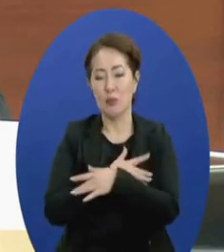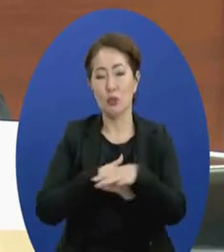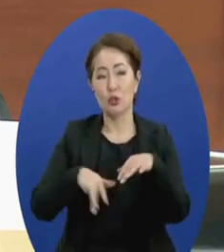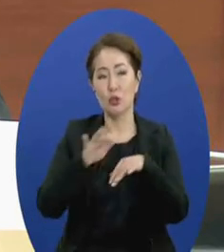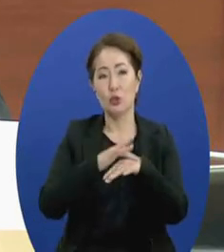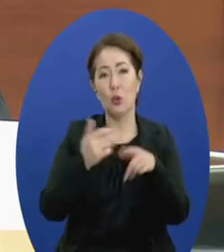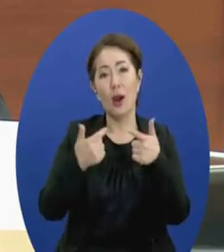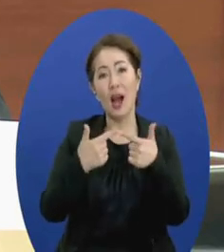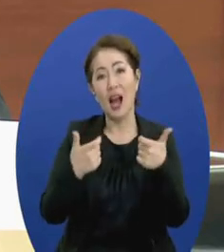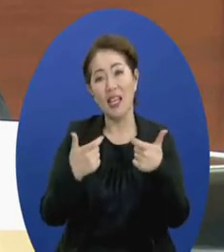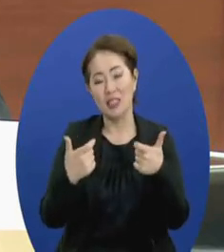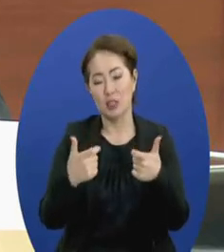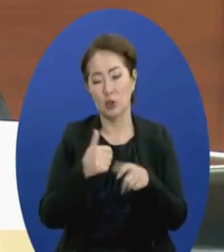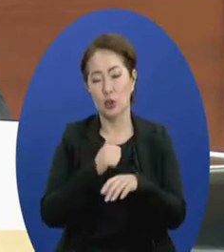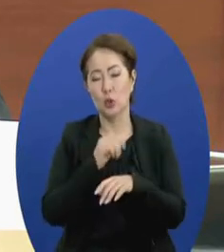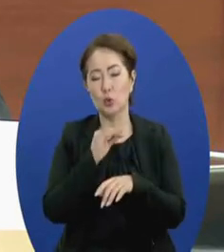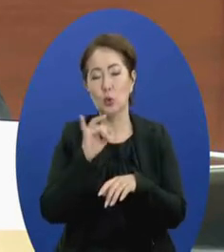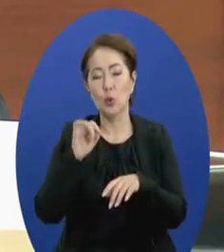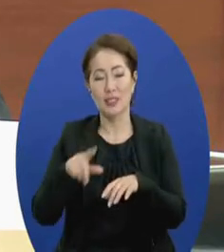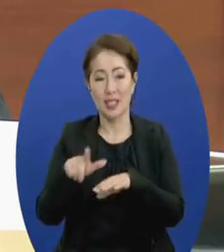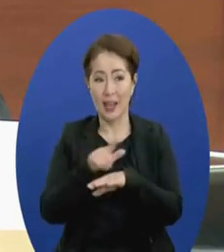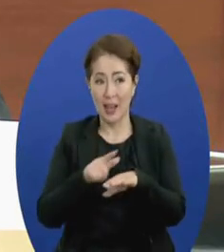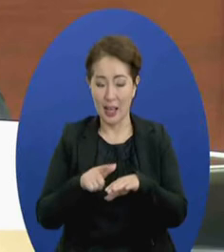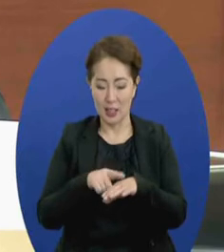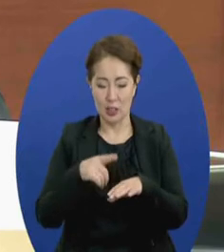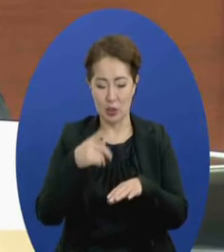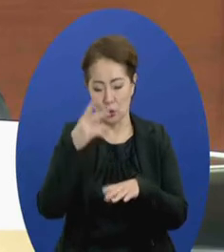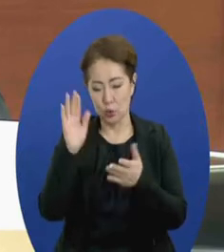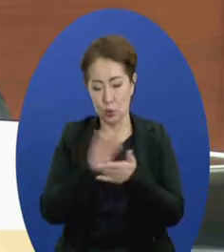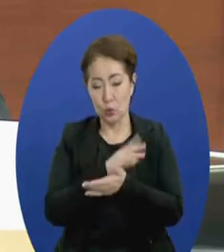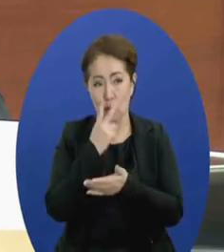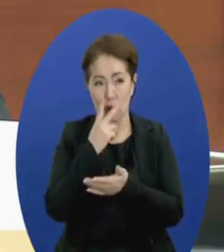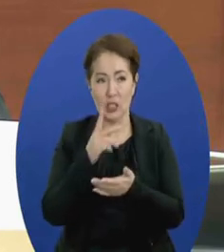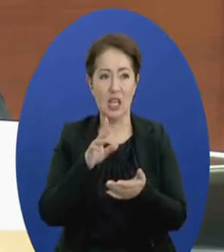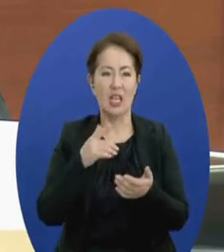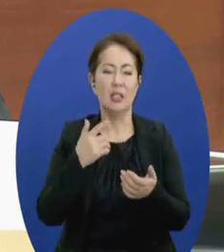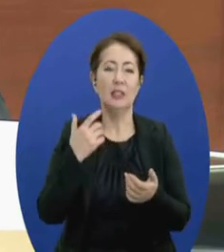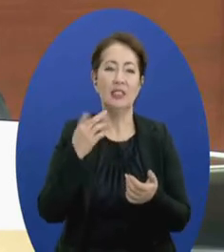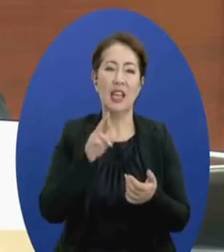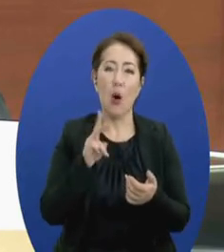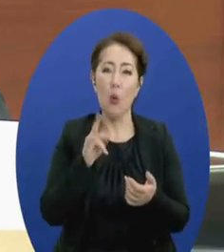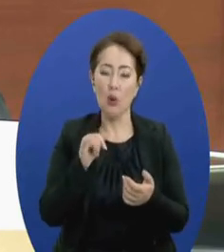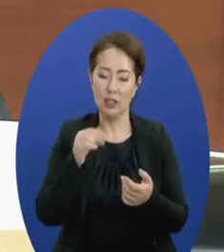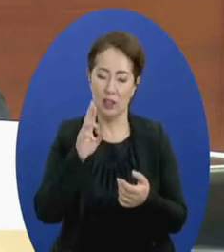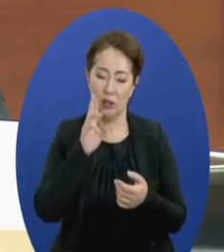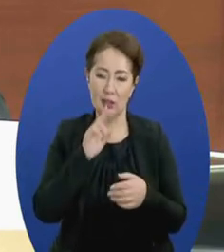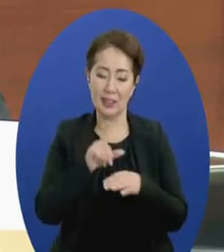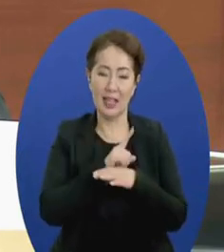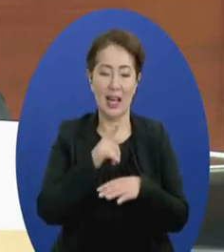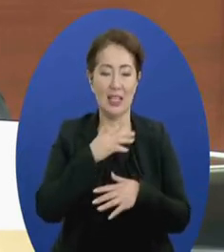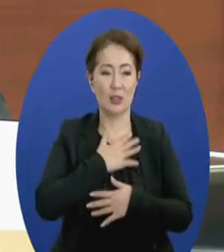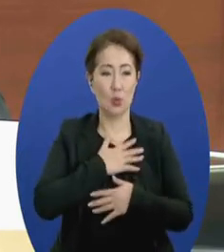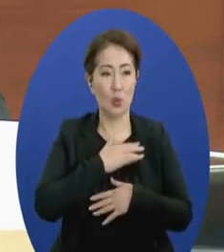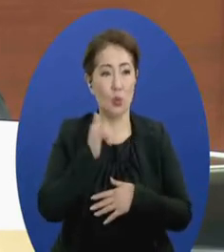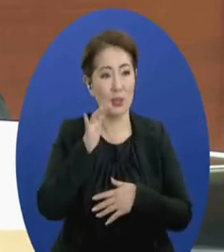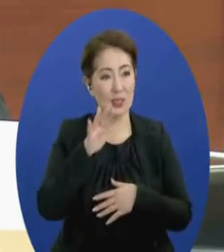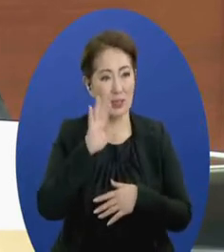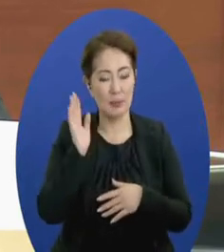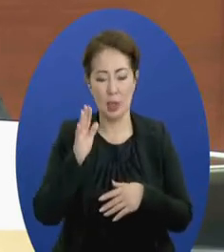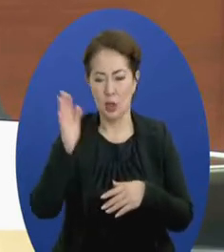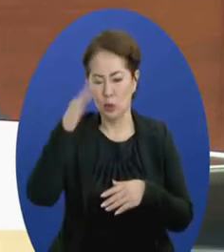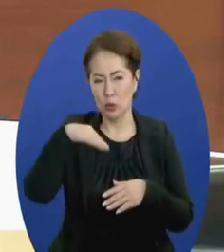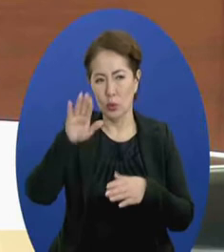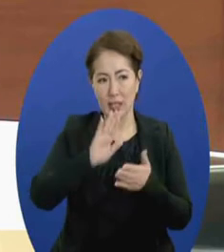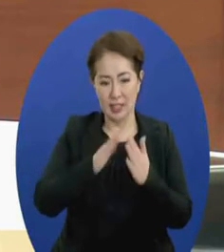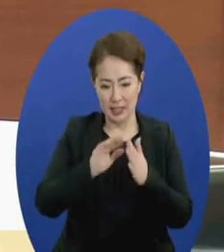баз, оршт буудал, дэм буудлууд, түргэн үйлчлэхний цэгүүд, явуулын үйлчлэхний түргэн оолны цэг, халуун нийт халуус, дуудлагаар гэр цэвэрлэх үйлчилгээ, дүрслэлжлэг,